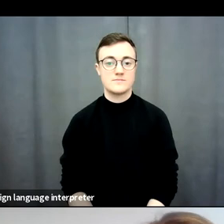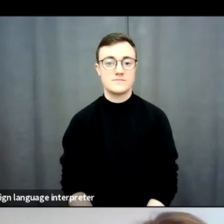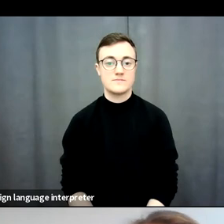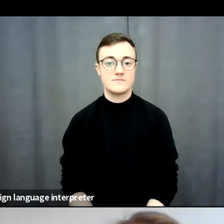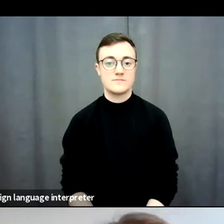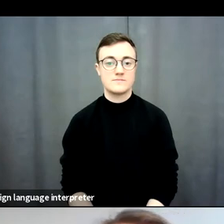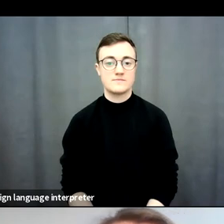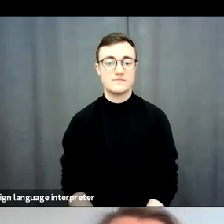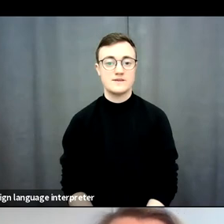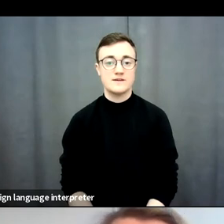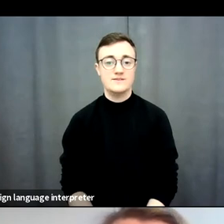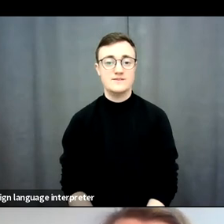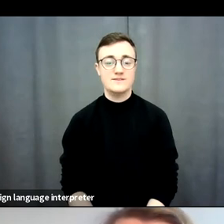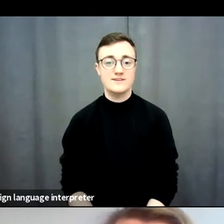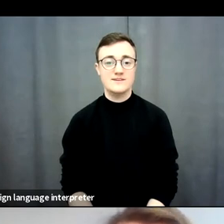Spør det meg da.